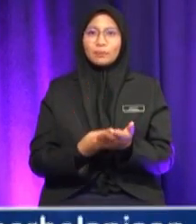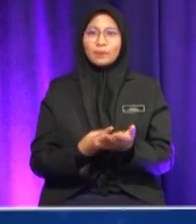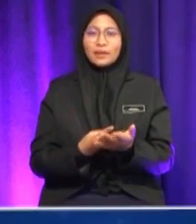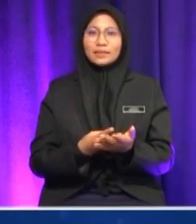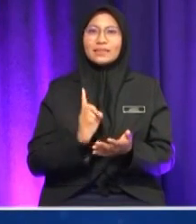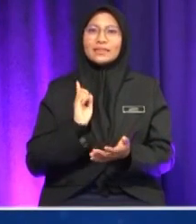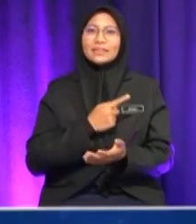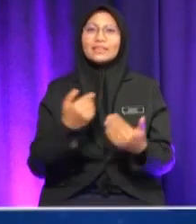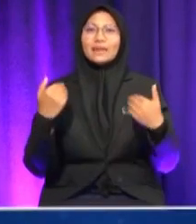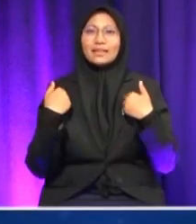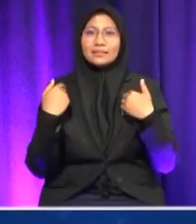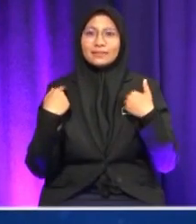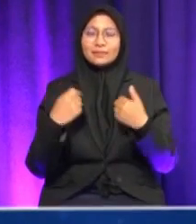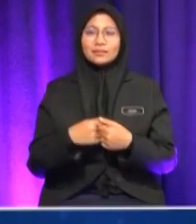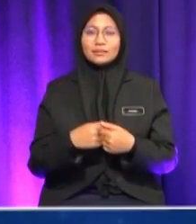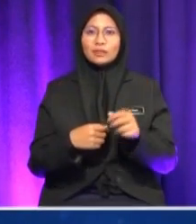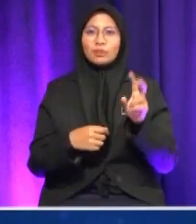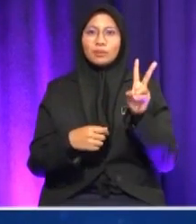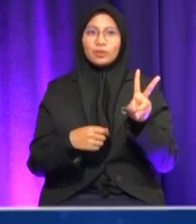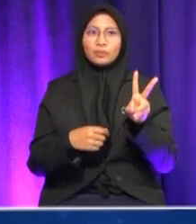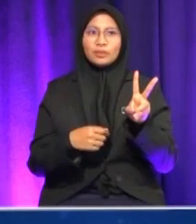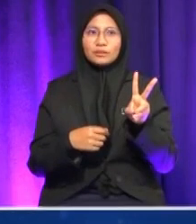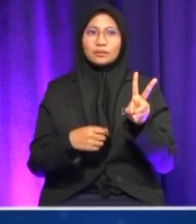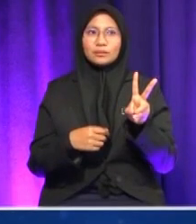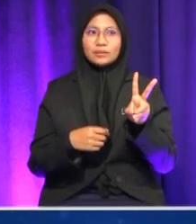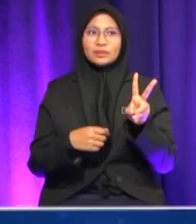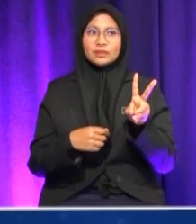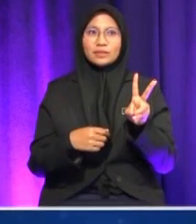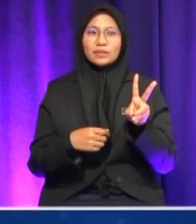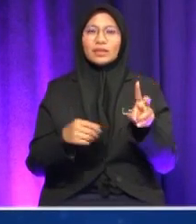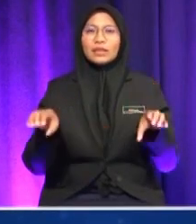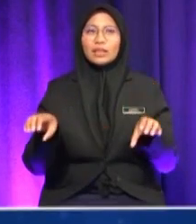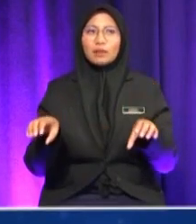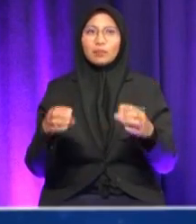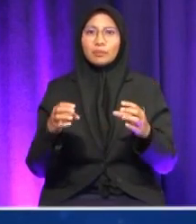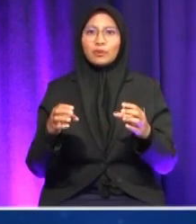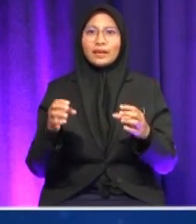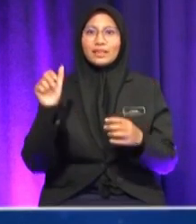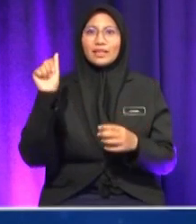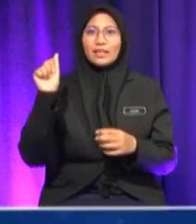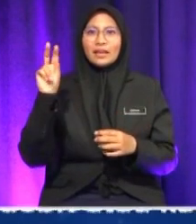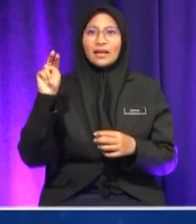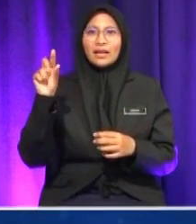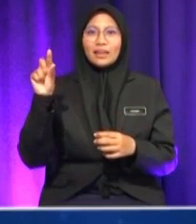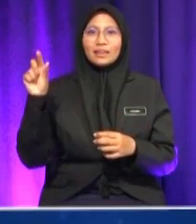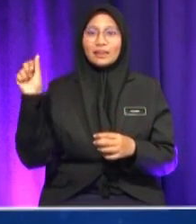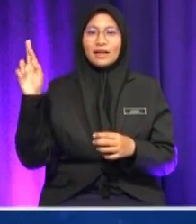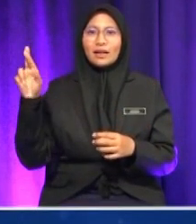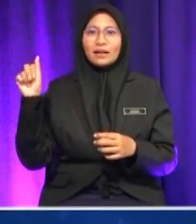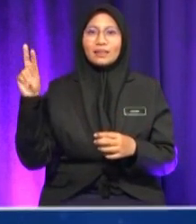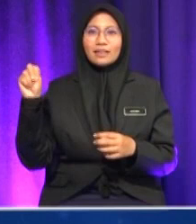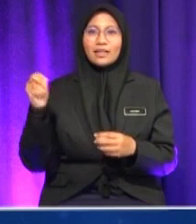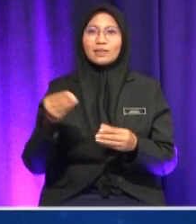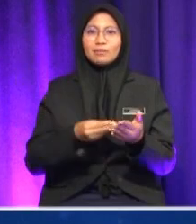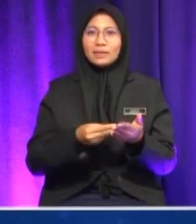dimiliki. Okey. Yang kedua, menilai, mengenal pasti dan membuat anggaran perbelanjaan. Dan yang